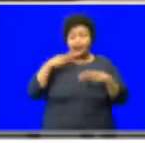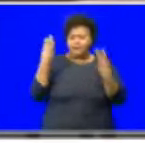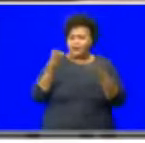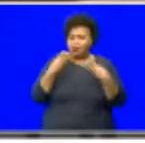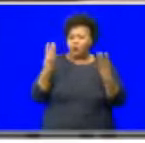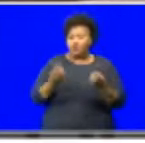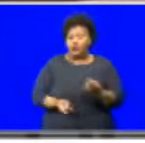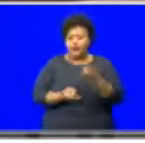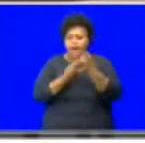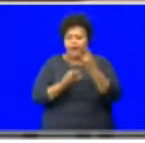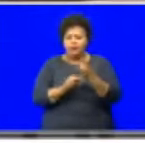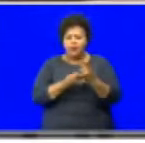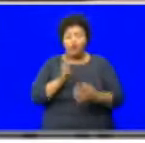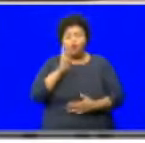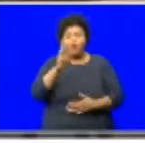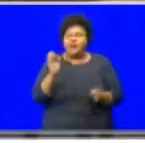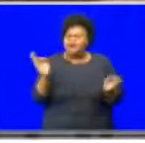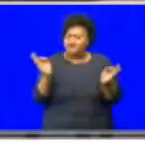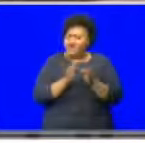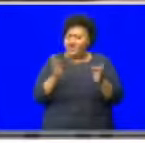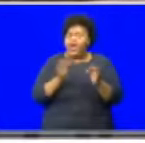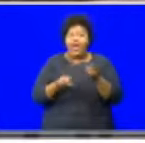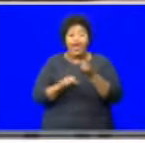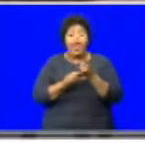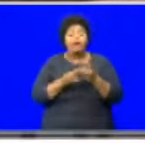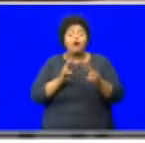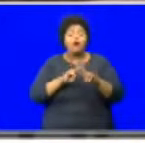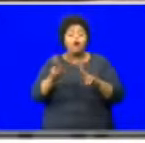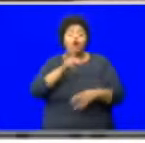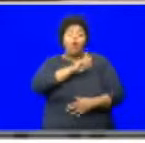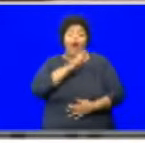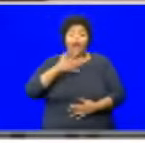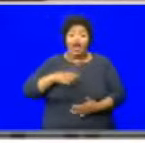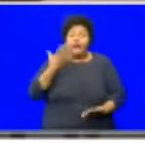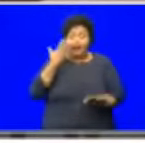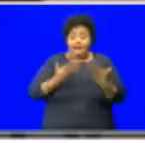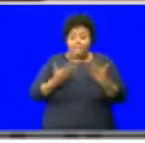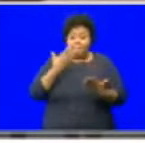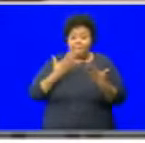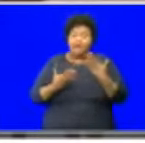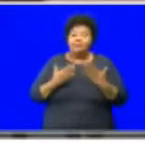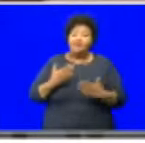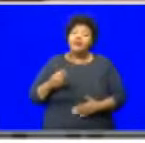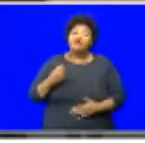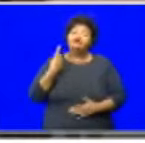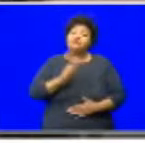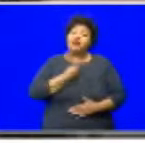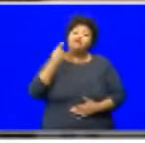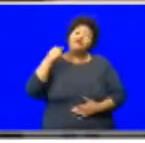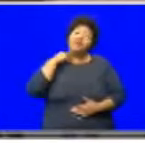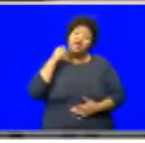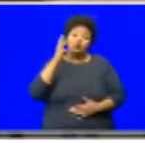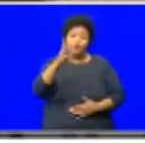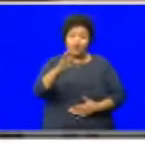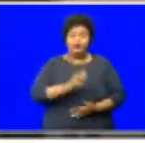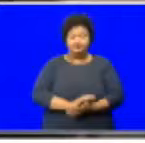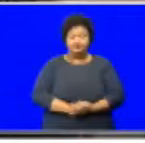ngesabe lokusita ngoba khona umuntu atibulala kanti thine sikhona lesenze kuko.